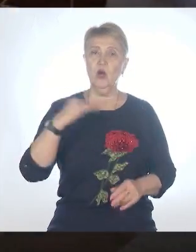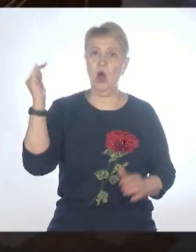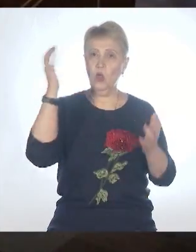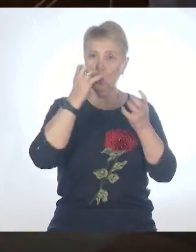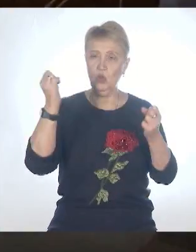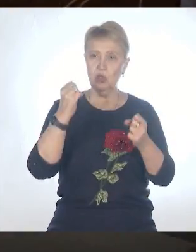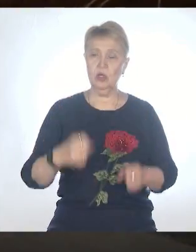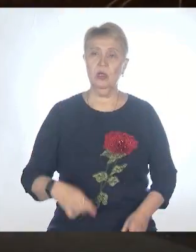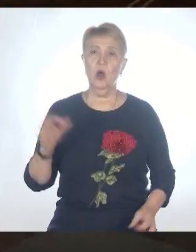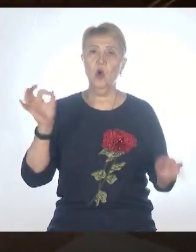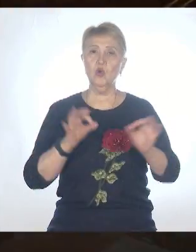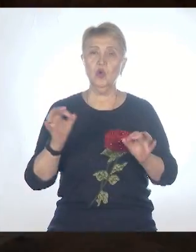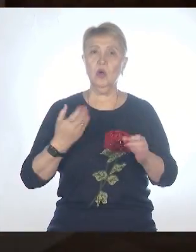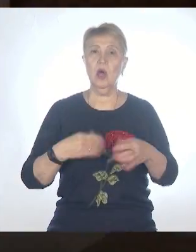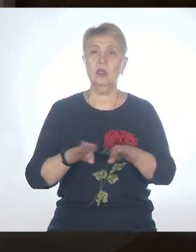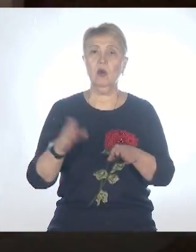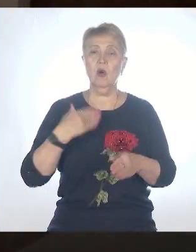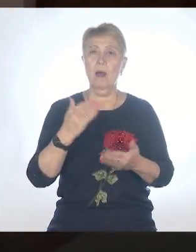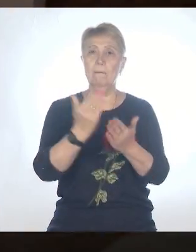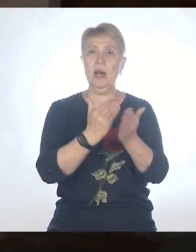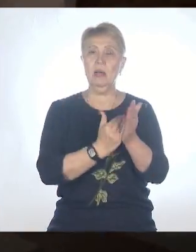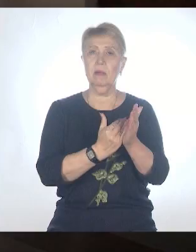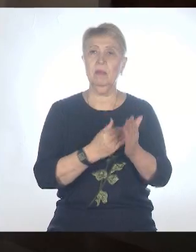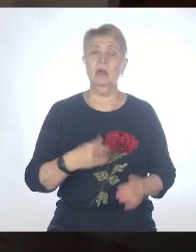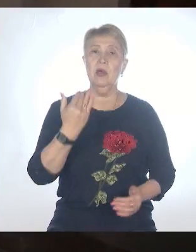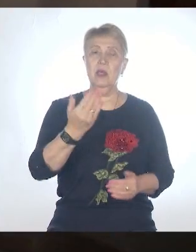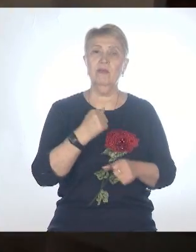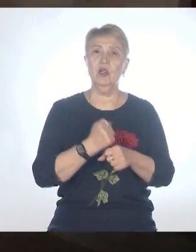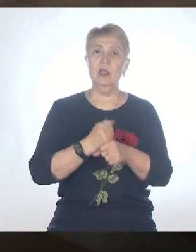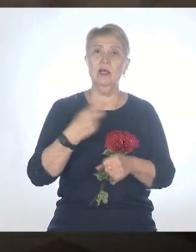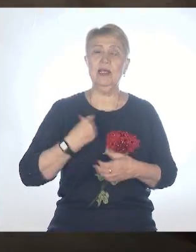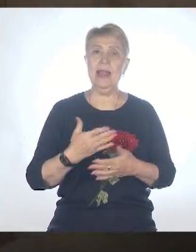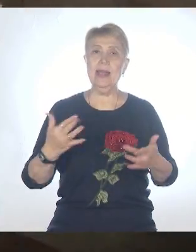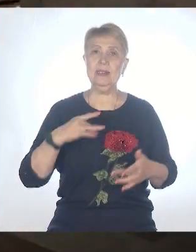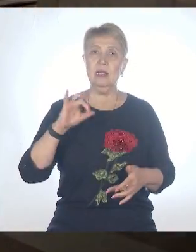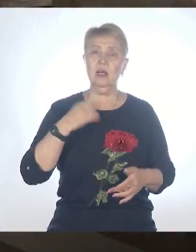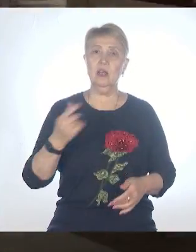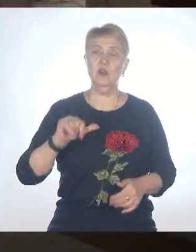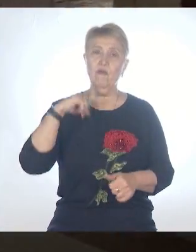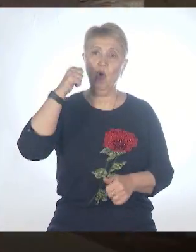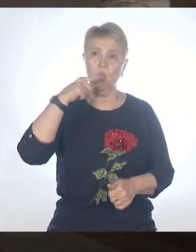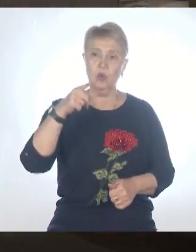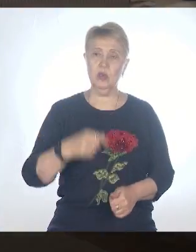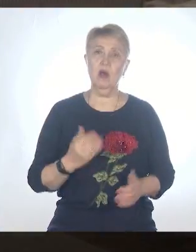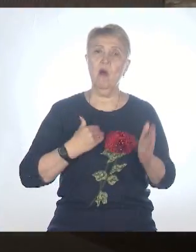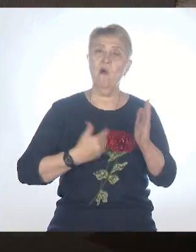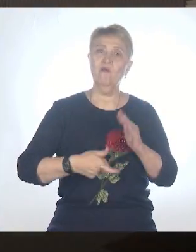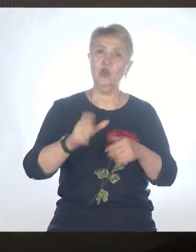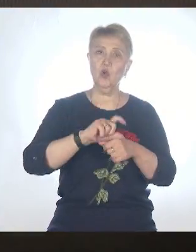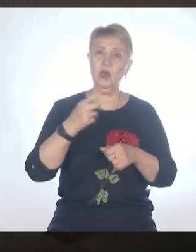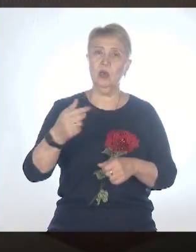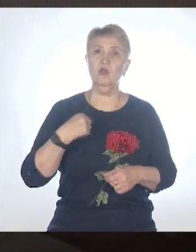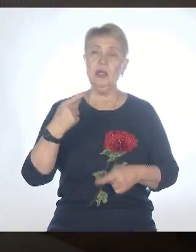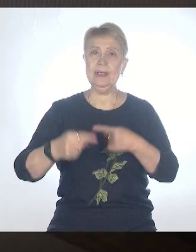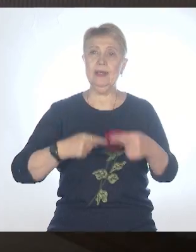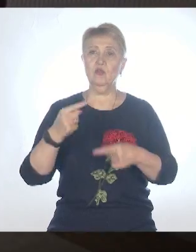действия программы такой короткий. Да, он короткий, но его делают несколько раз в год. То есть на высокий сезон его акцию прекращают, летом ее